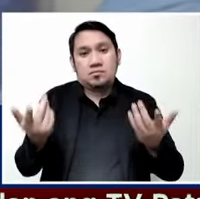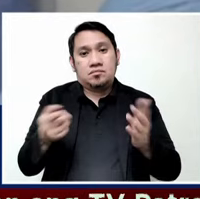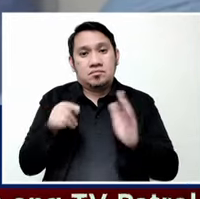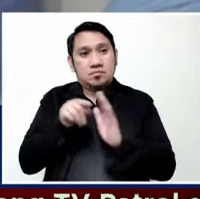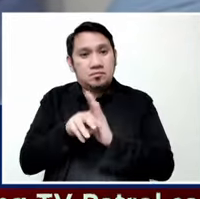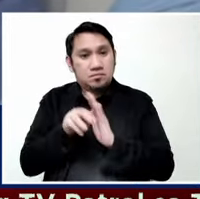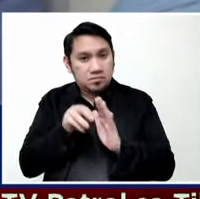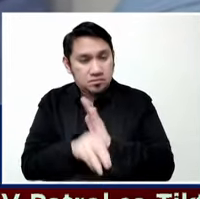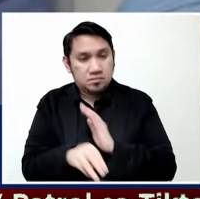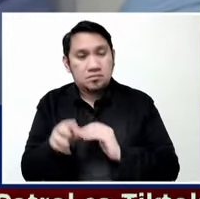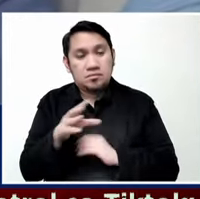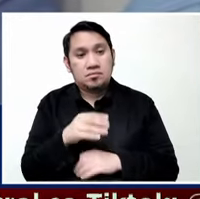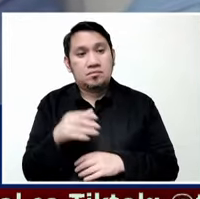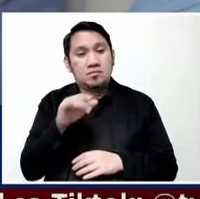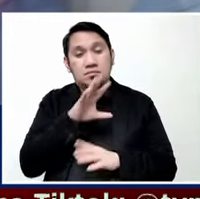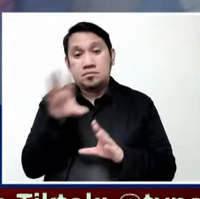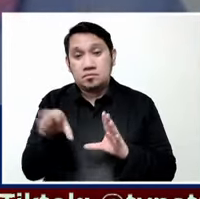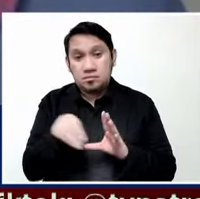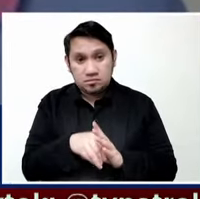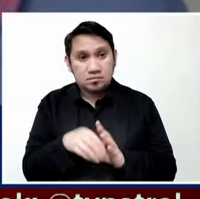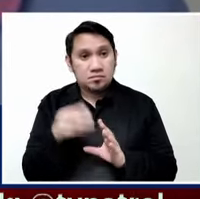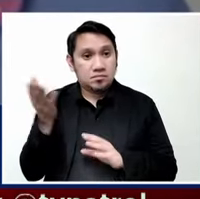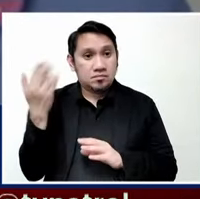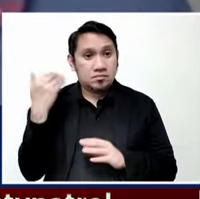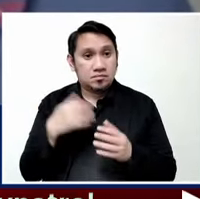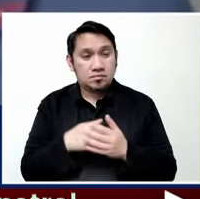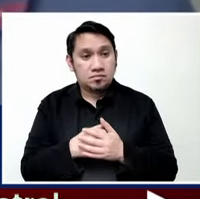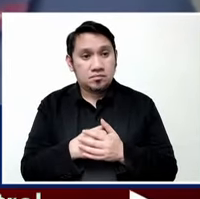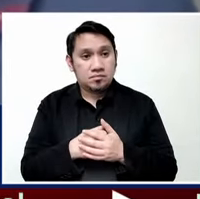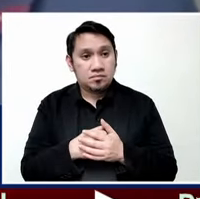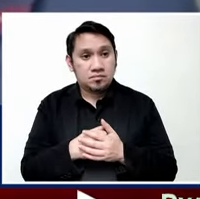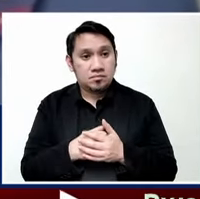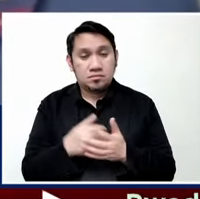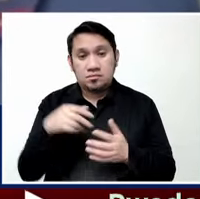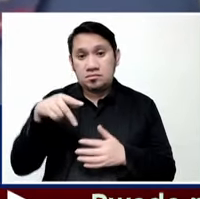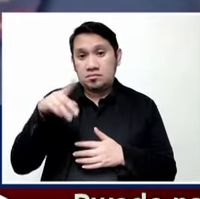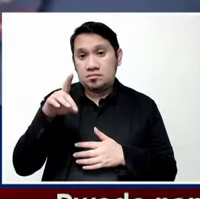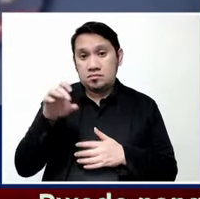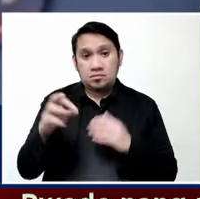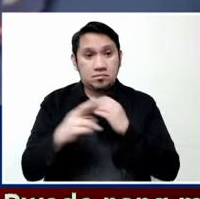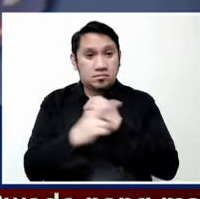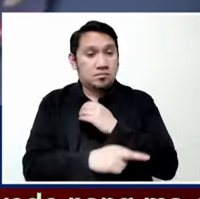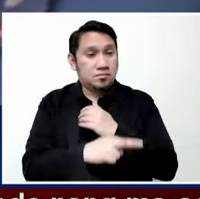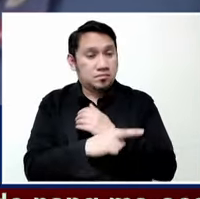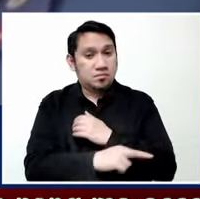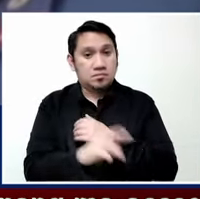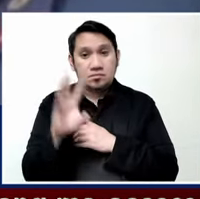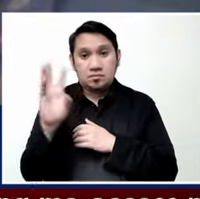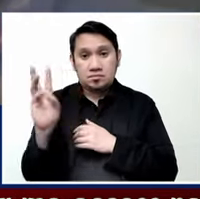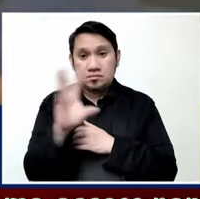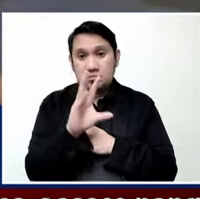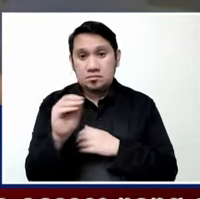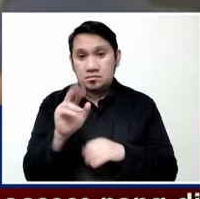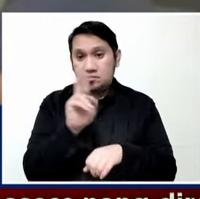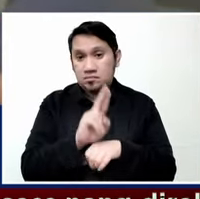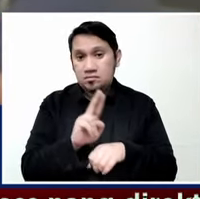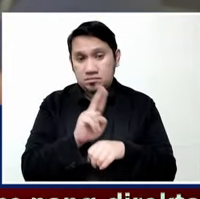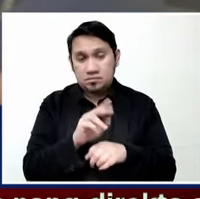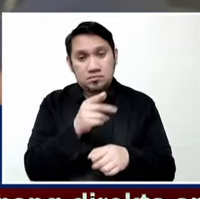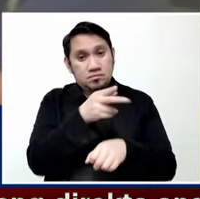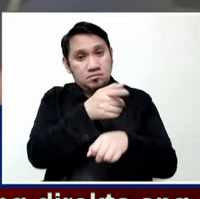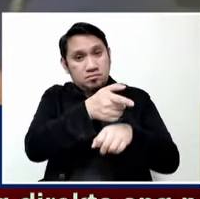homicide. Dati nakadestino si Alabata sa PIDEG o PIDEG Region 6. At ginamit umanong hitman ng mga